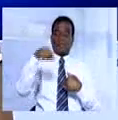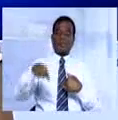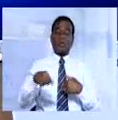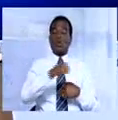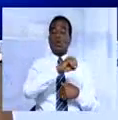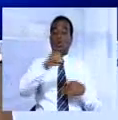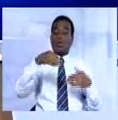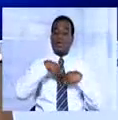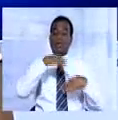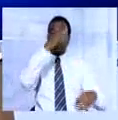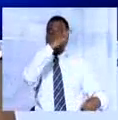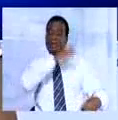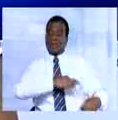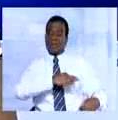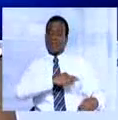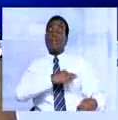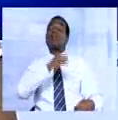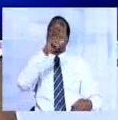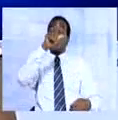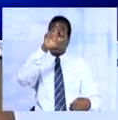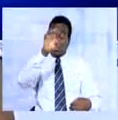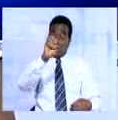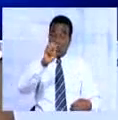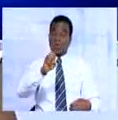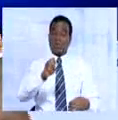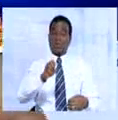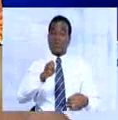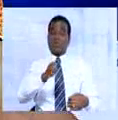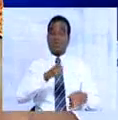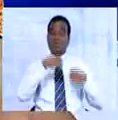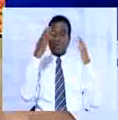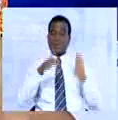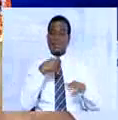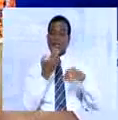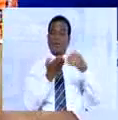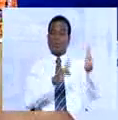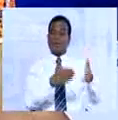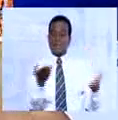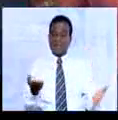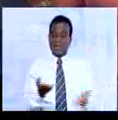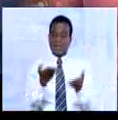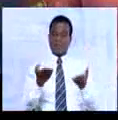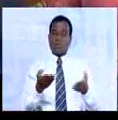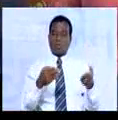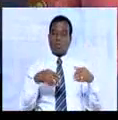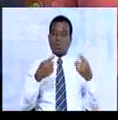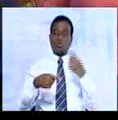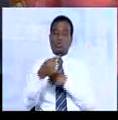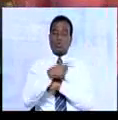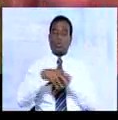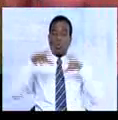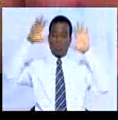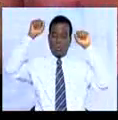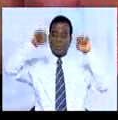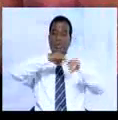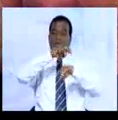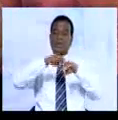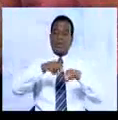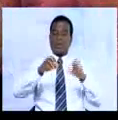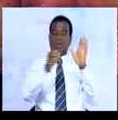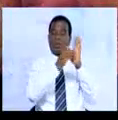avec l'assassinat de Jean-Hélène. La synthèse de l'audience avec Awa Touré. Le président de la République